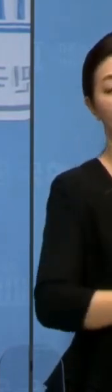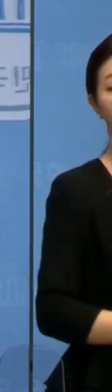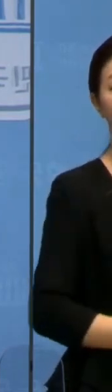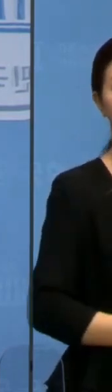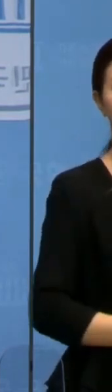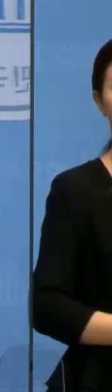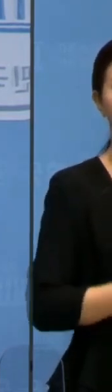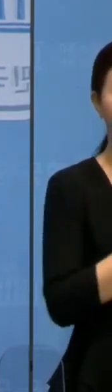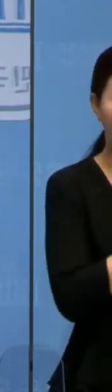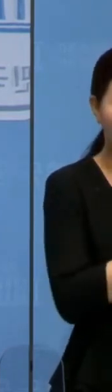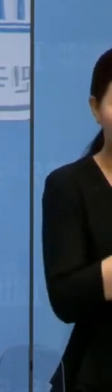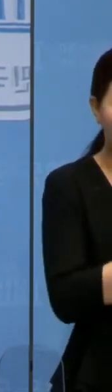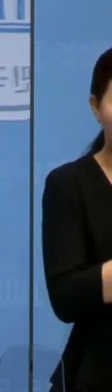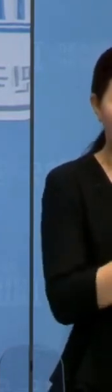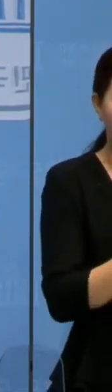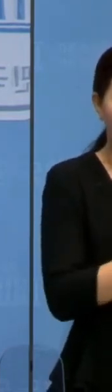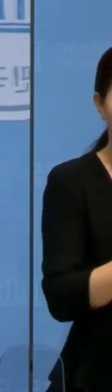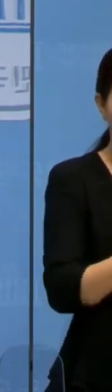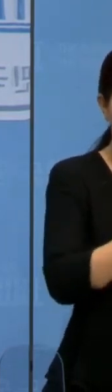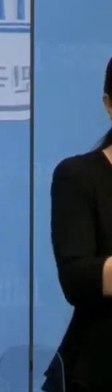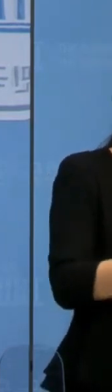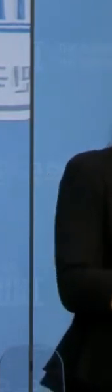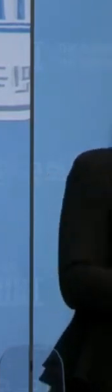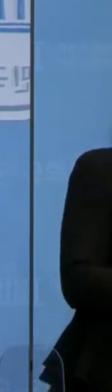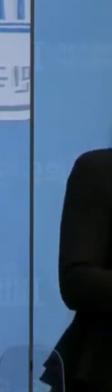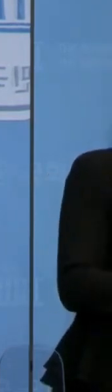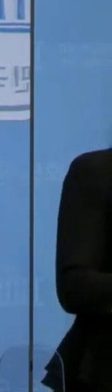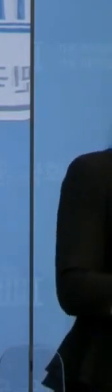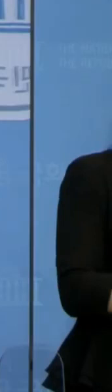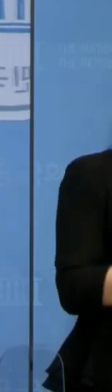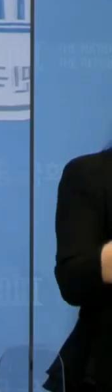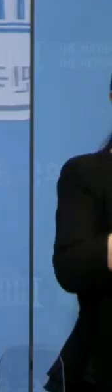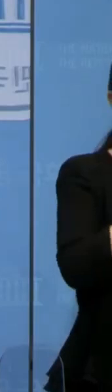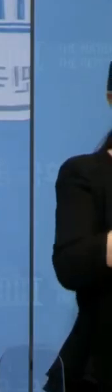불안해 당을 한시도 내줄 수 없습니다.